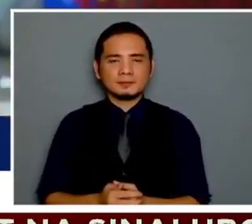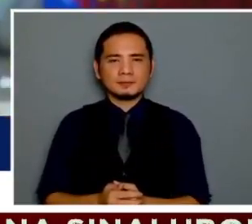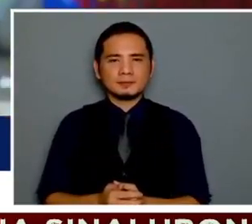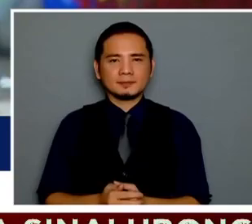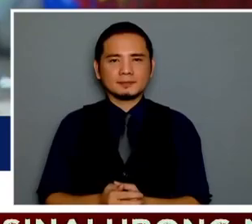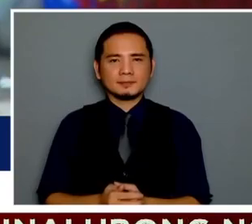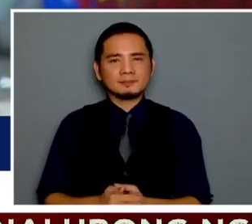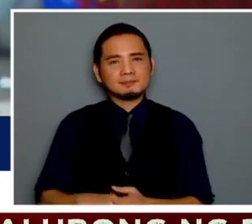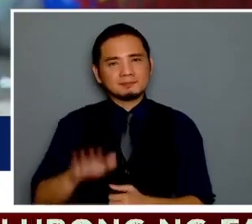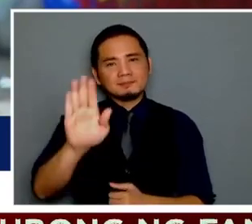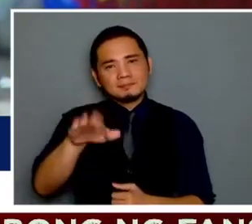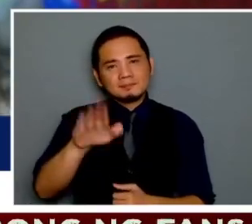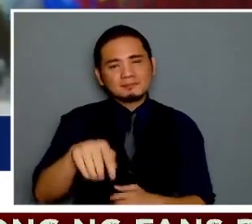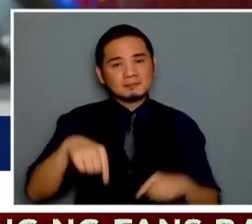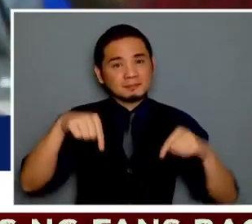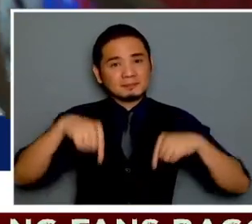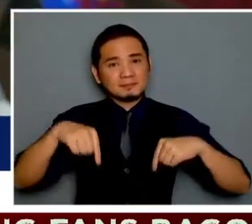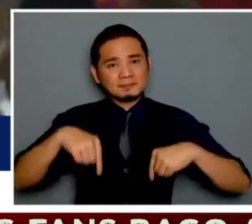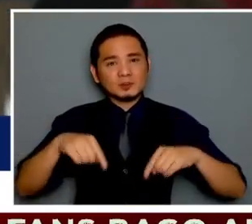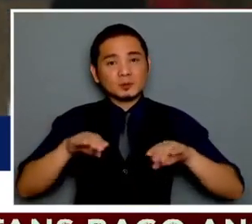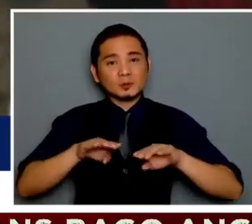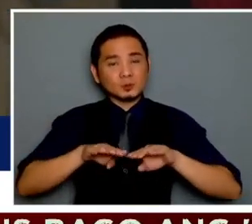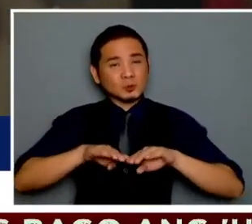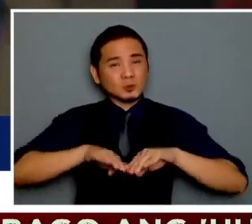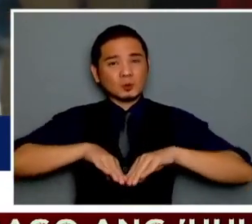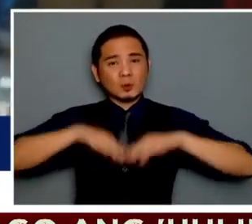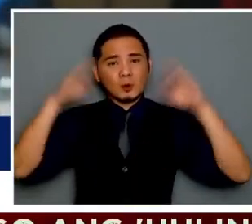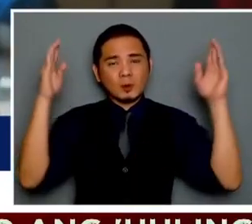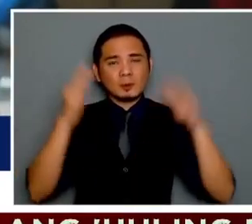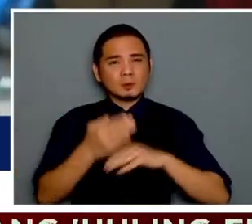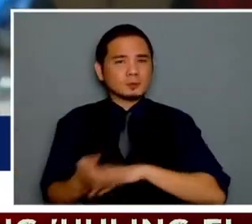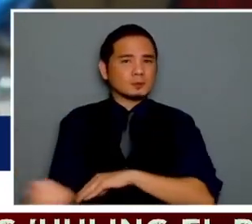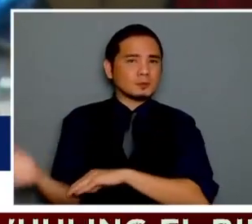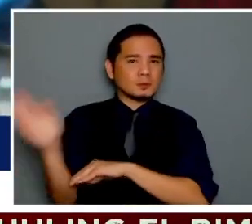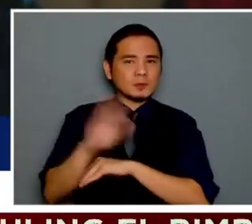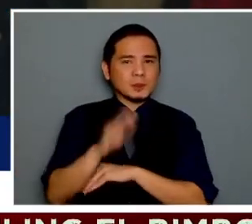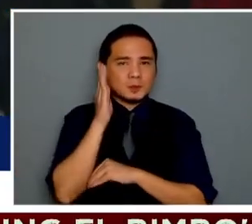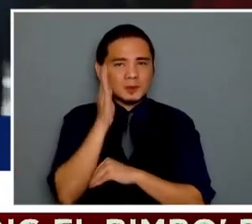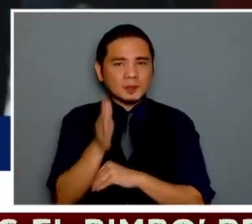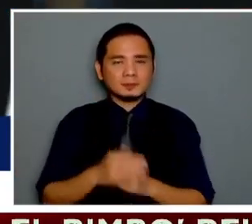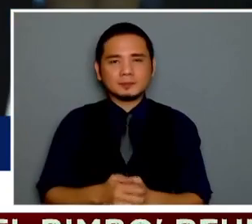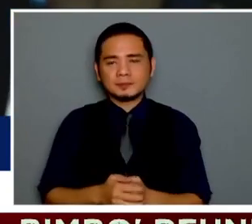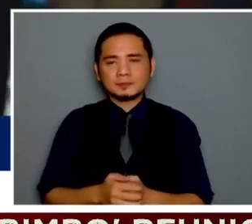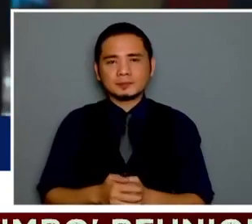Mananatiling bukas ang stalls dito hanggat may mga namimili. Sa totoo ba naman,